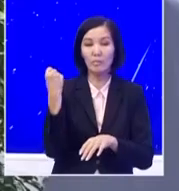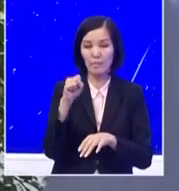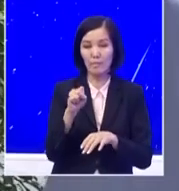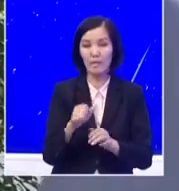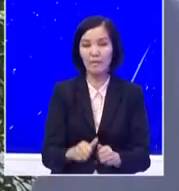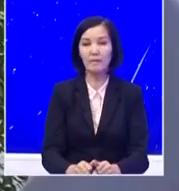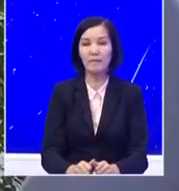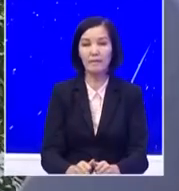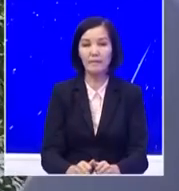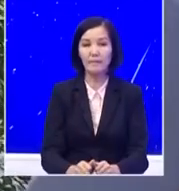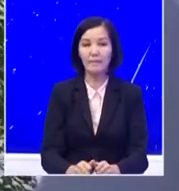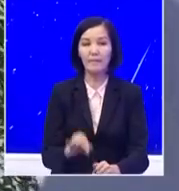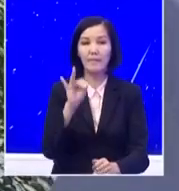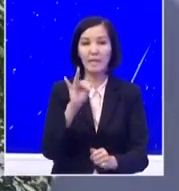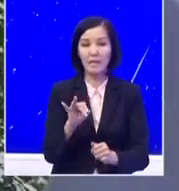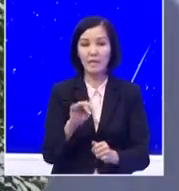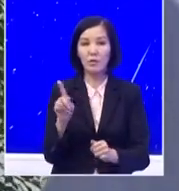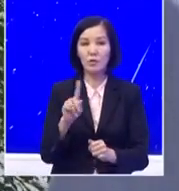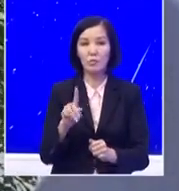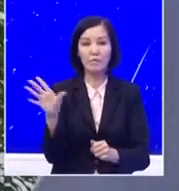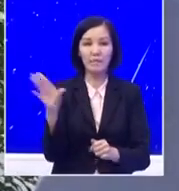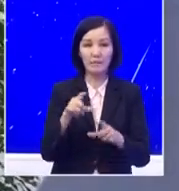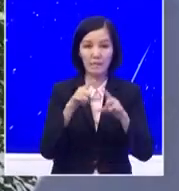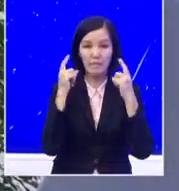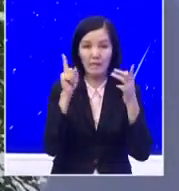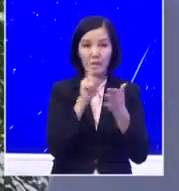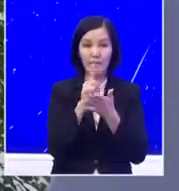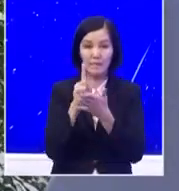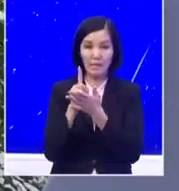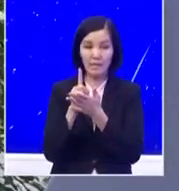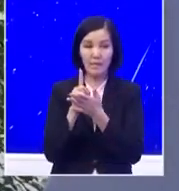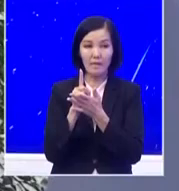вместе. И чтобы все носили маски. Всем тем, кто